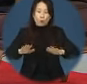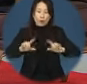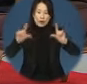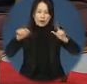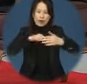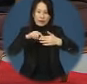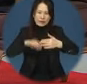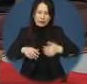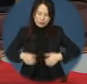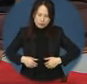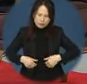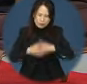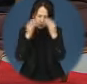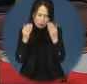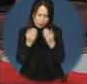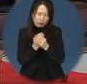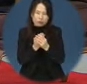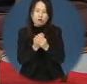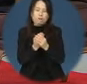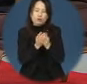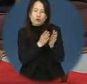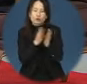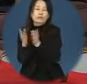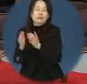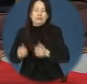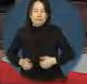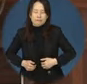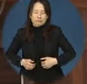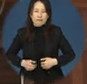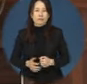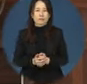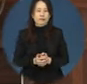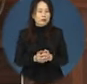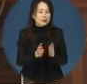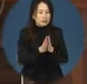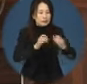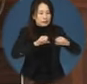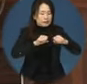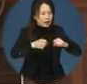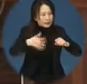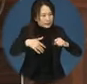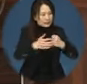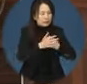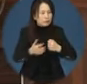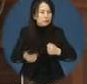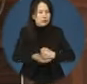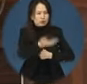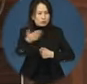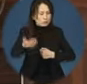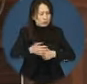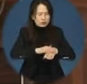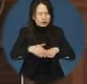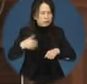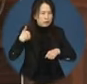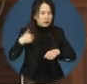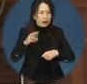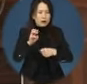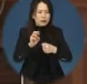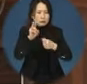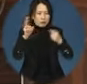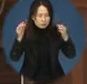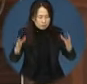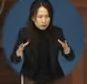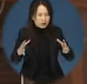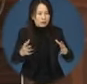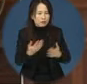제도를 다 설정하고 있으니까 직 실행이 안되서 그런지 일반 국민들은 잘 몰라요 이 32년 만에 전면 개정이